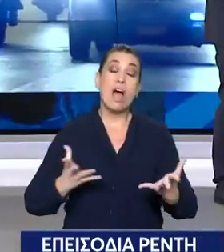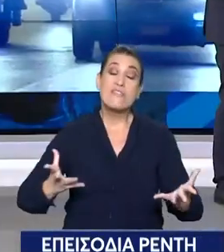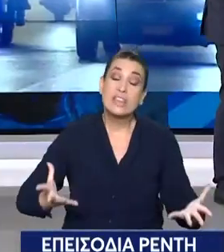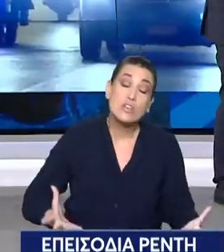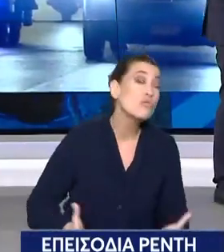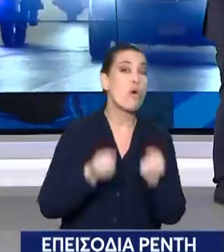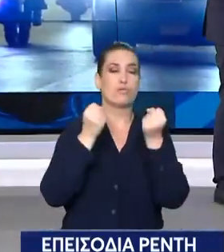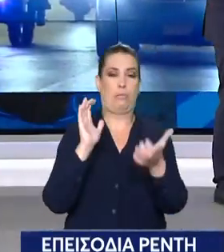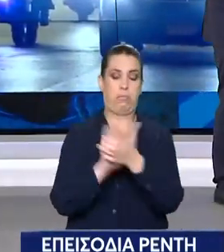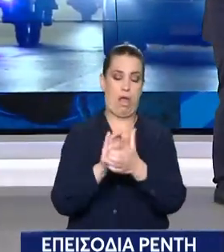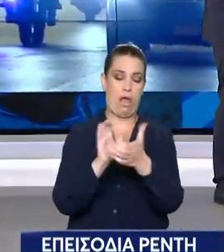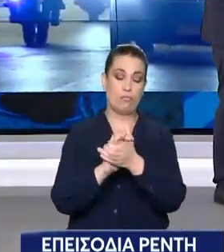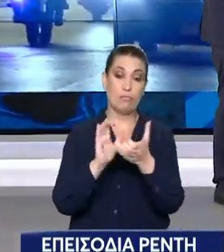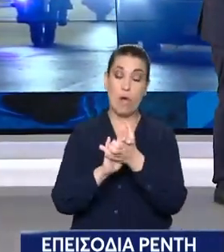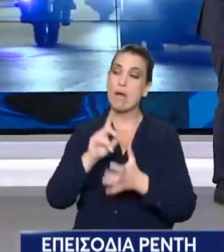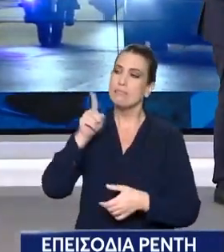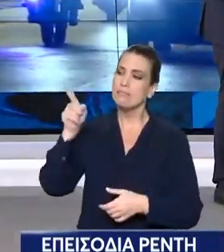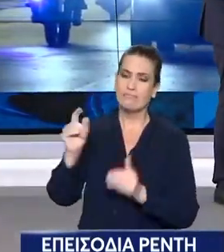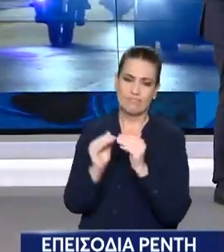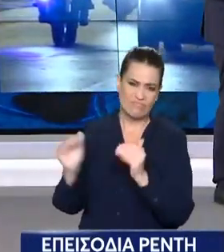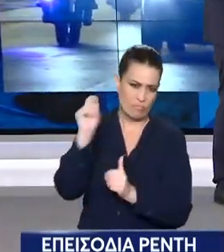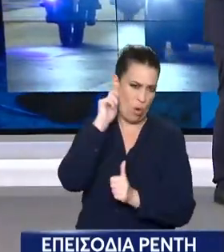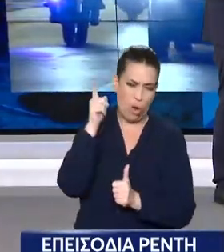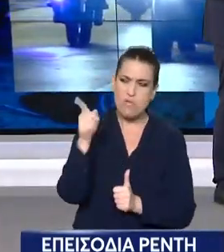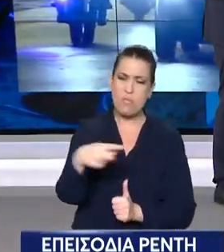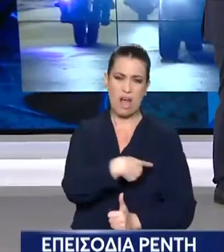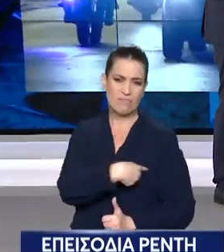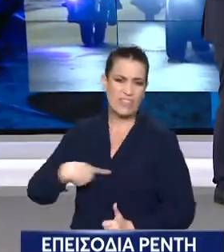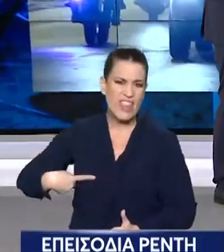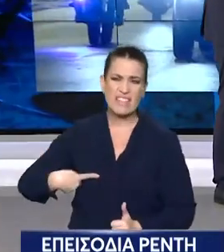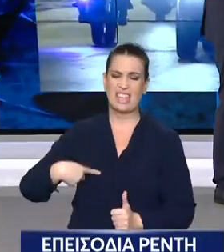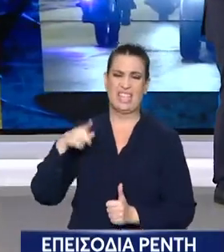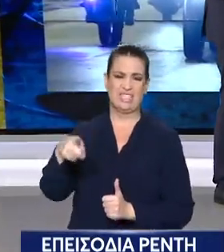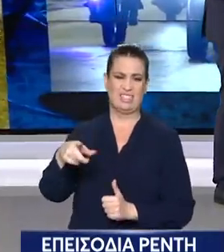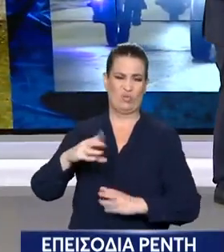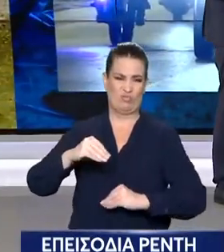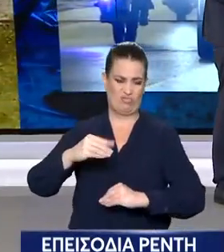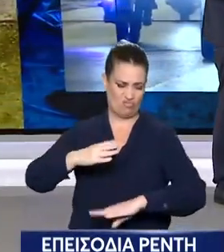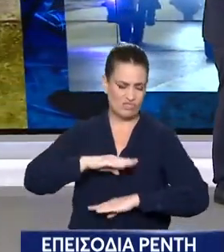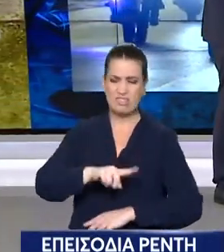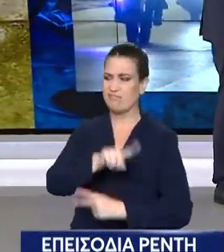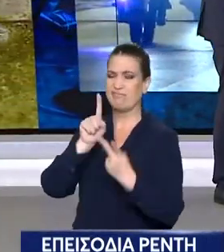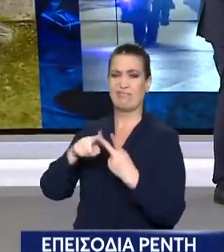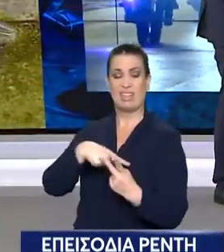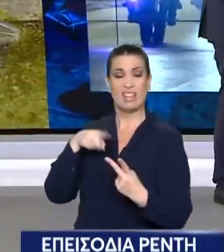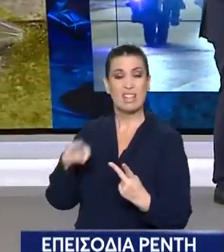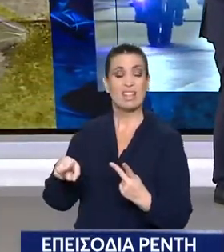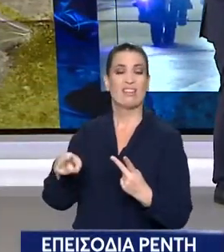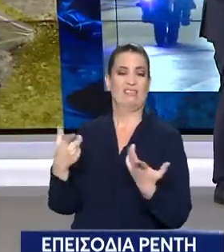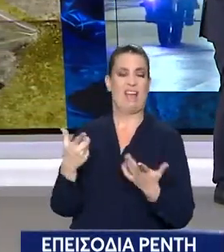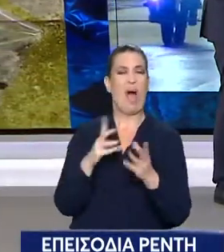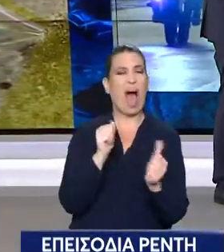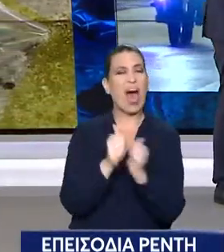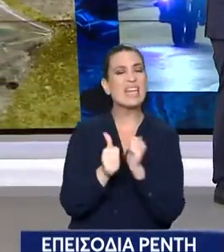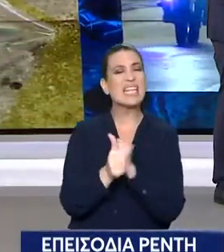κέντρο επιχειρήσεων, μπράβο στον διευθυντή του τμήματος αντιμετώπισης αθλητικής βίας, μπράβο στο ΓΑΔΑ.